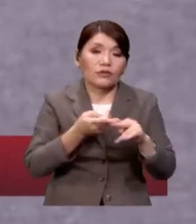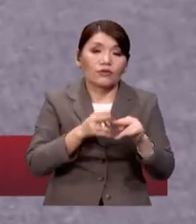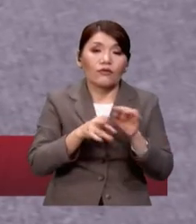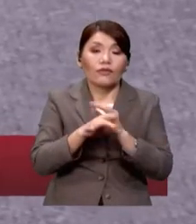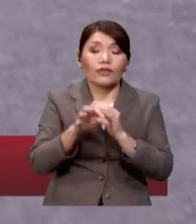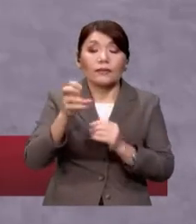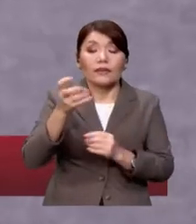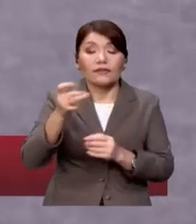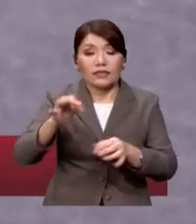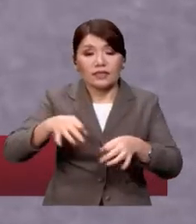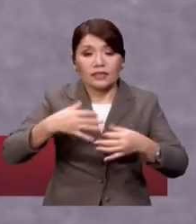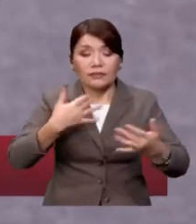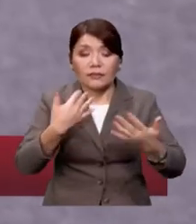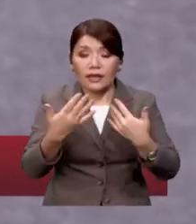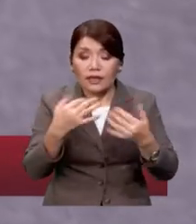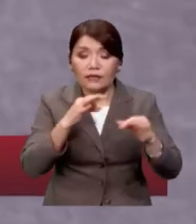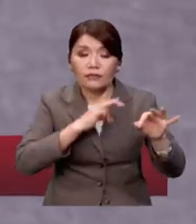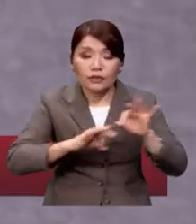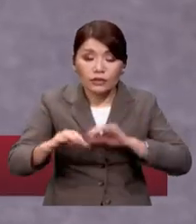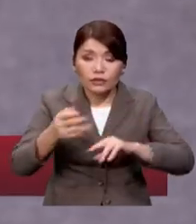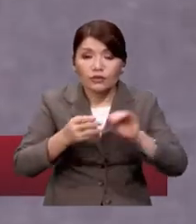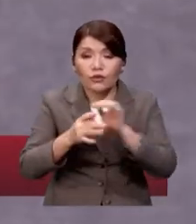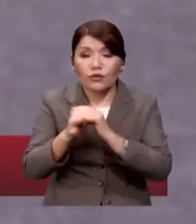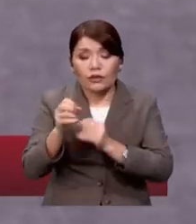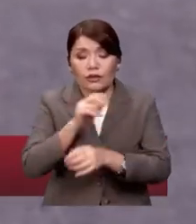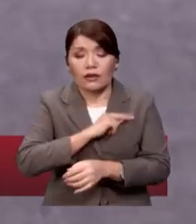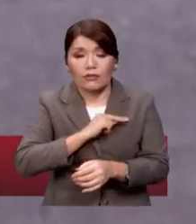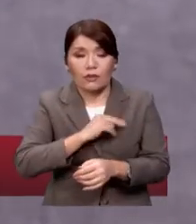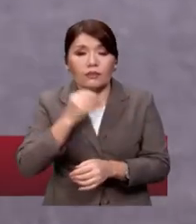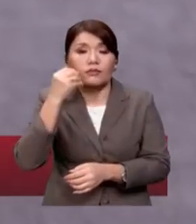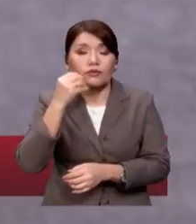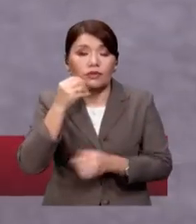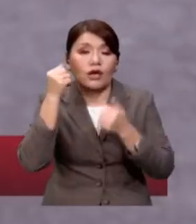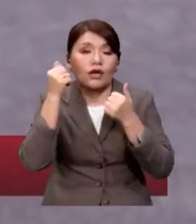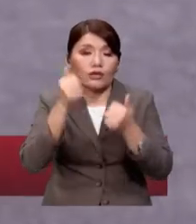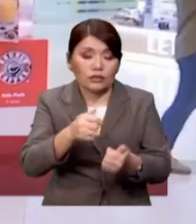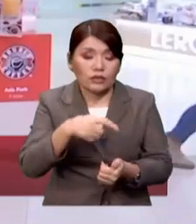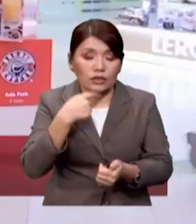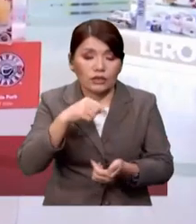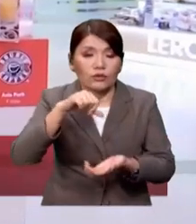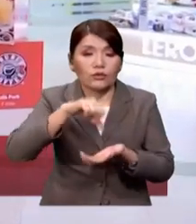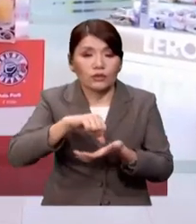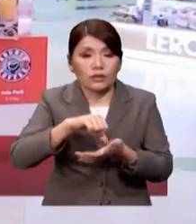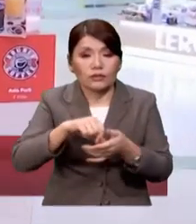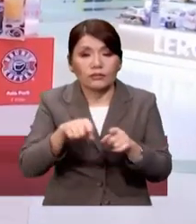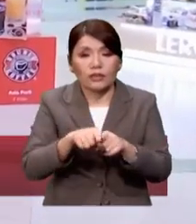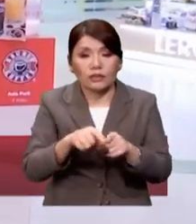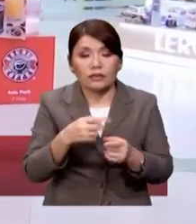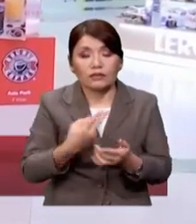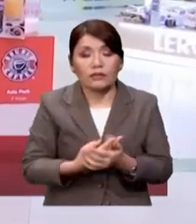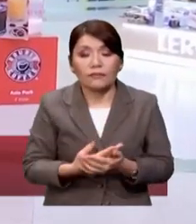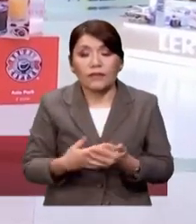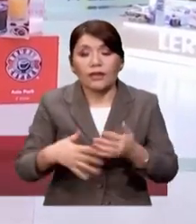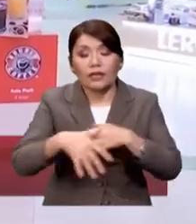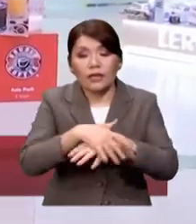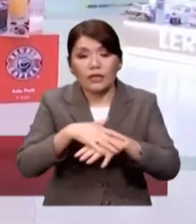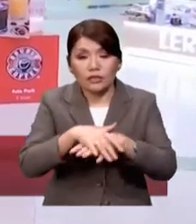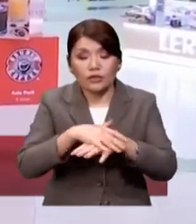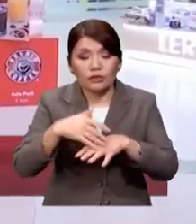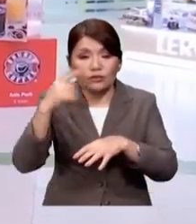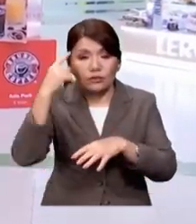это, профилактические беседы и встречи все-таки работают эффективнее, считают участники таких встреч. Население,